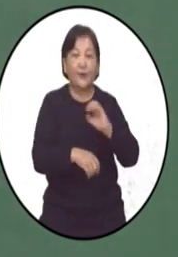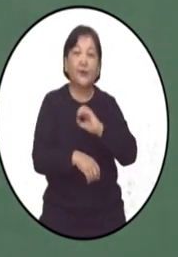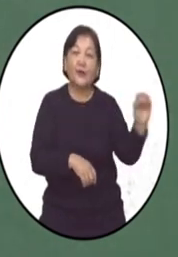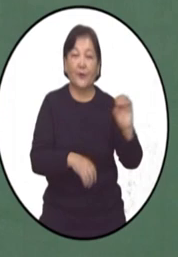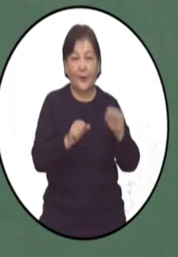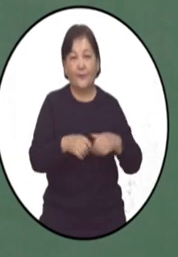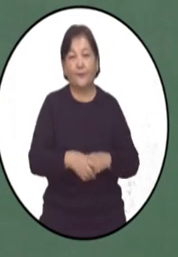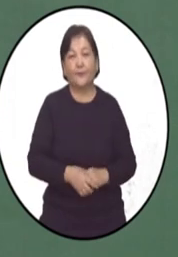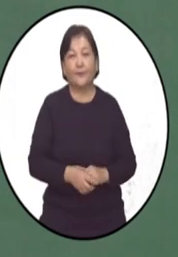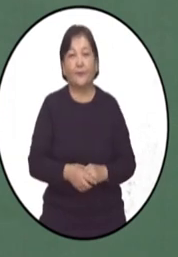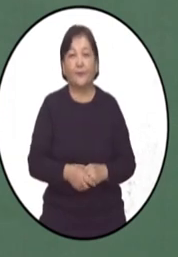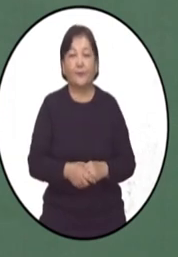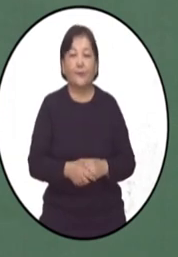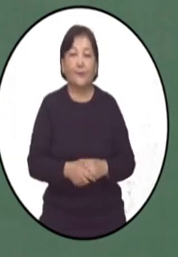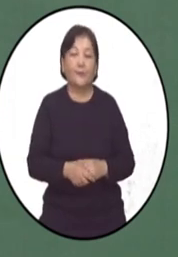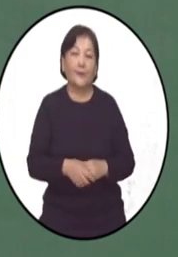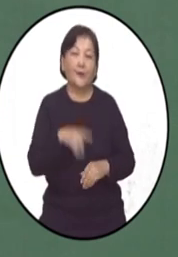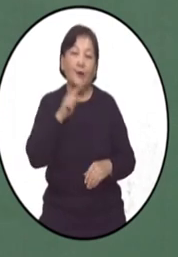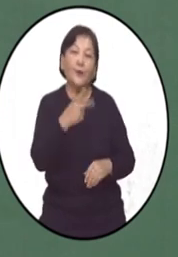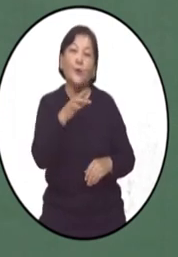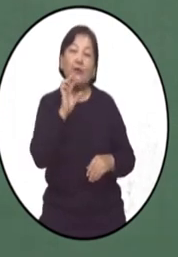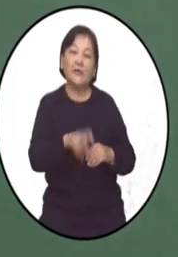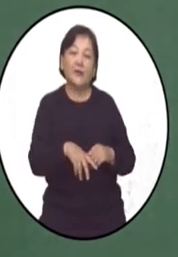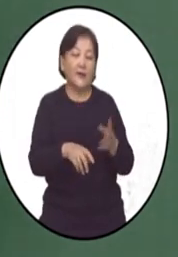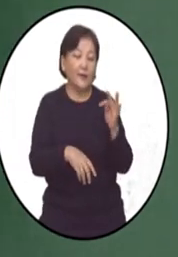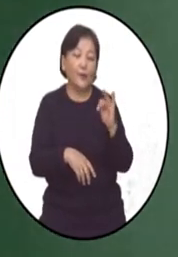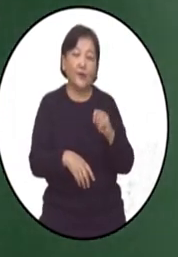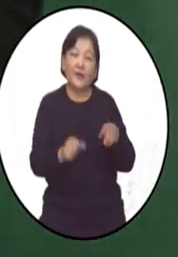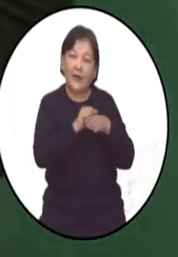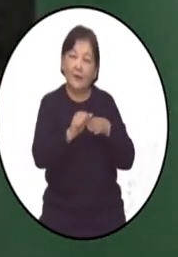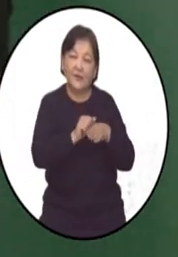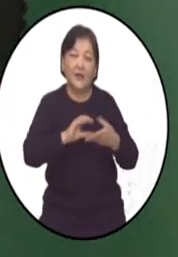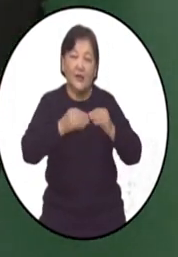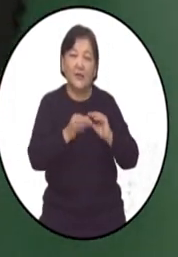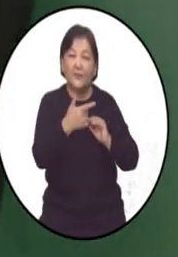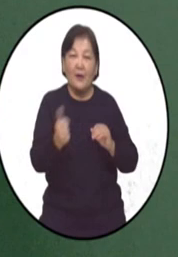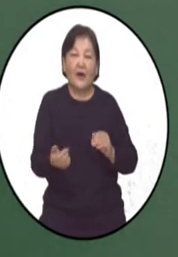гэсэн. За тэгэхээр энэ үйлдэлийг хэдэн удаа давтаж хийж байгааг тооцох юм бол